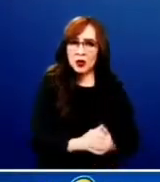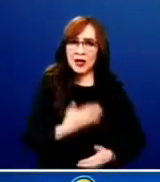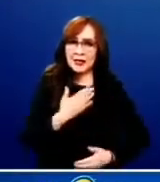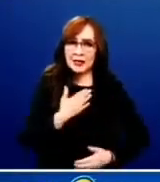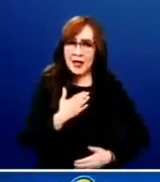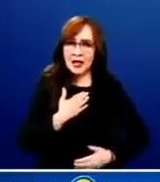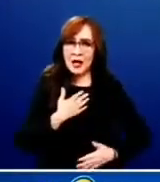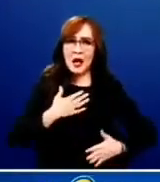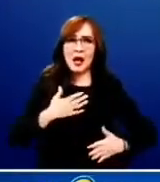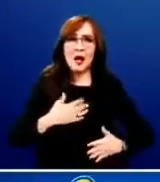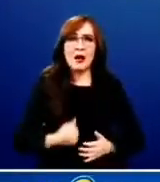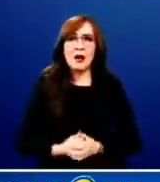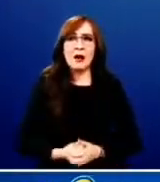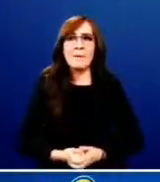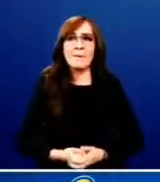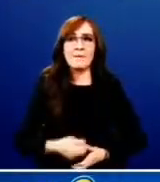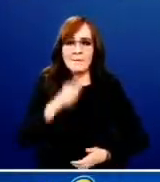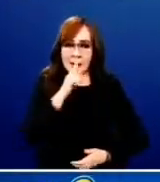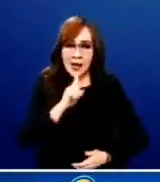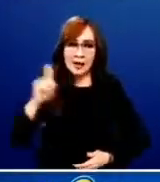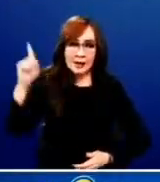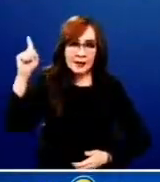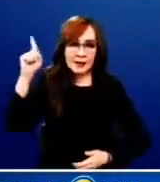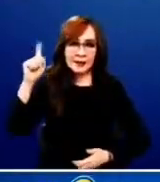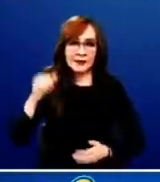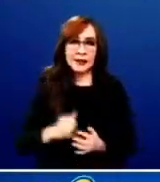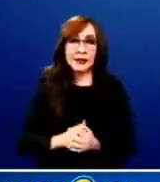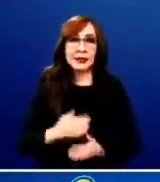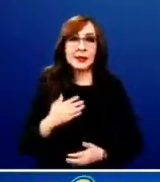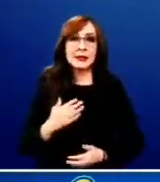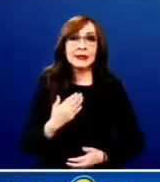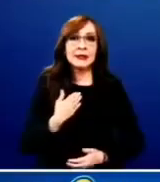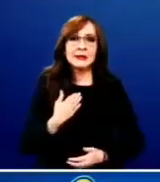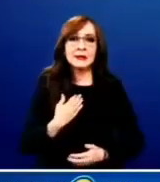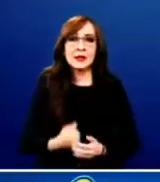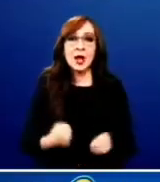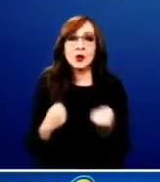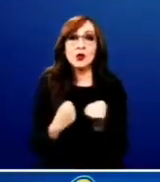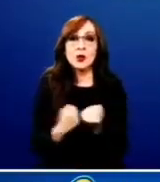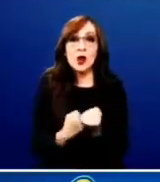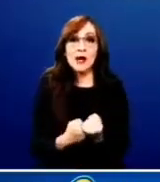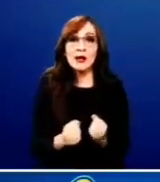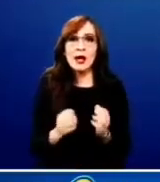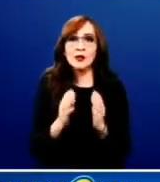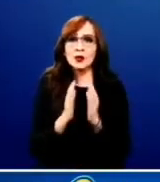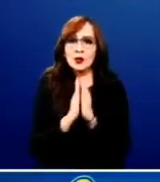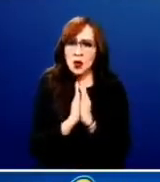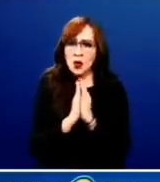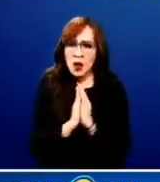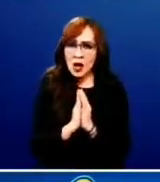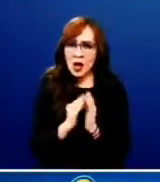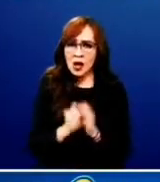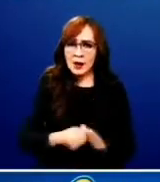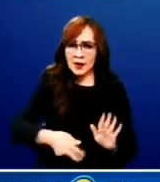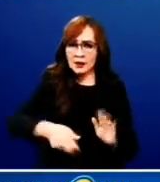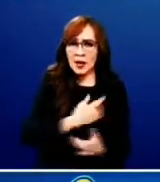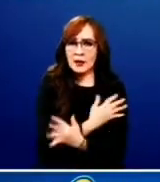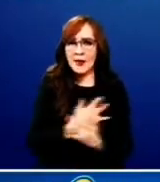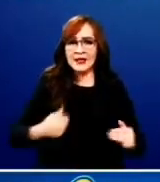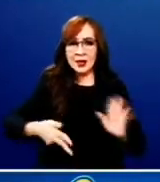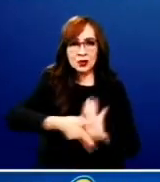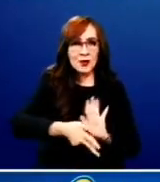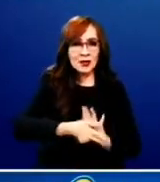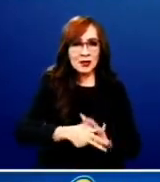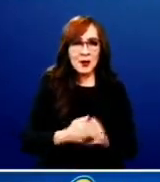Insya Allah, saya yakin dan percaya dengan dukungan doa dari seluruh rakyat Sulawesi Tengah mendoakan kami menjadi